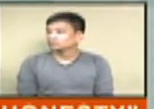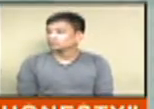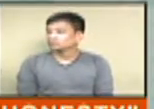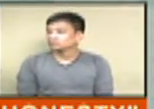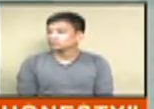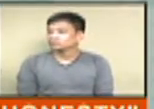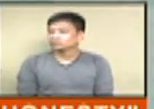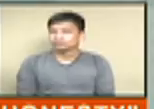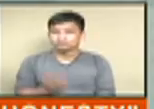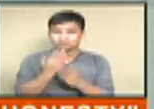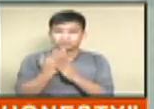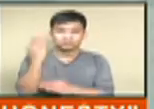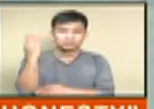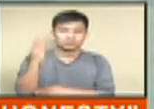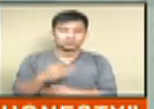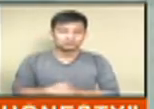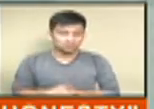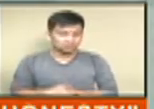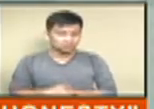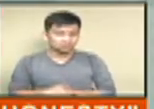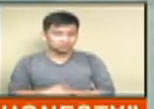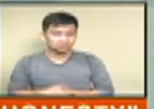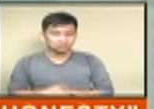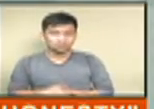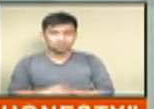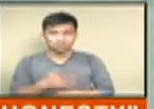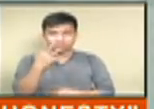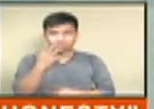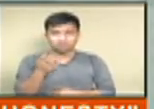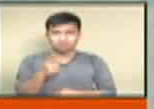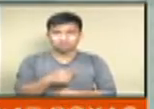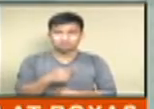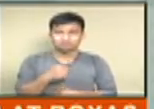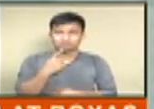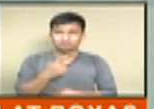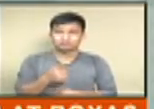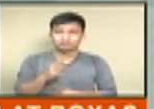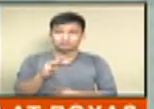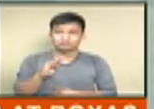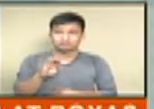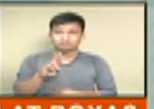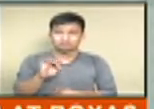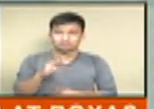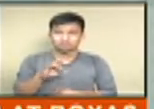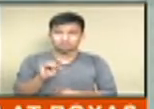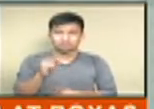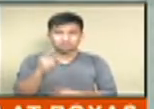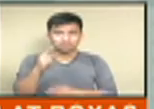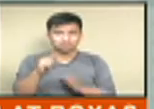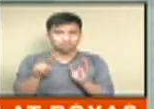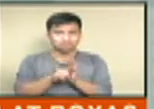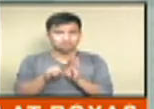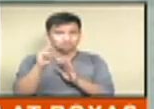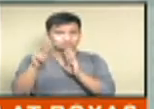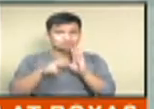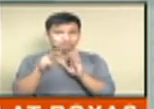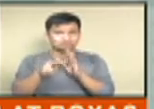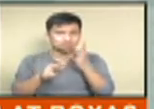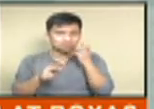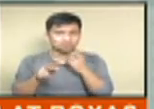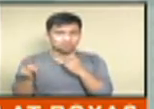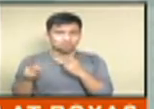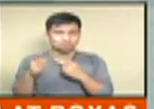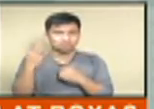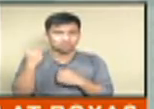Magandang tanghali, Idol. So, galit na galit po siya itong Marshall at pinagbawalan kayo mag-video. Bakit po siya na